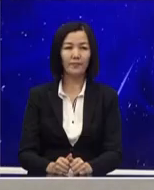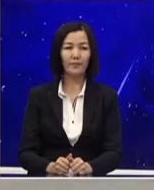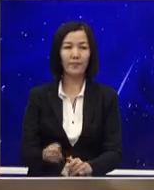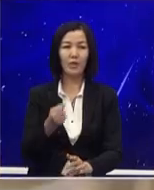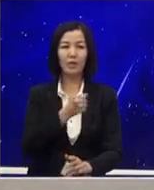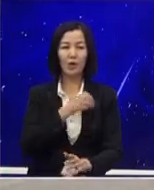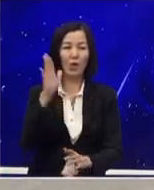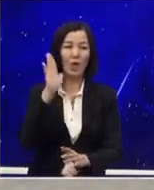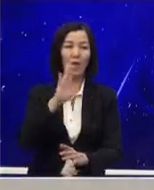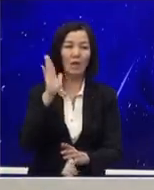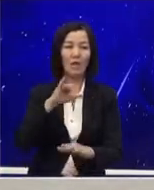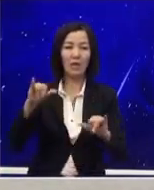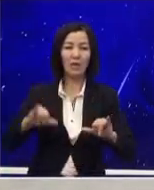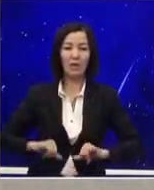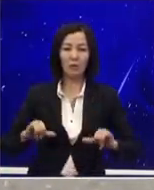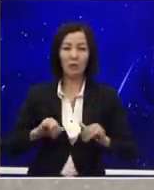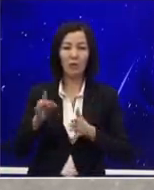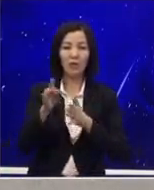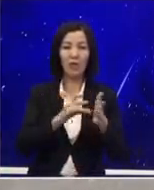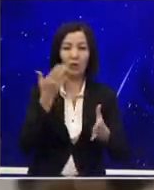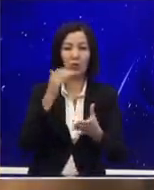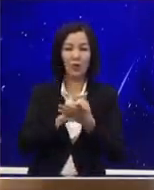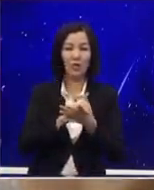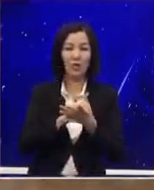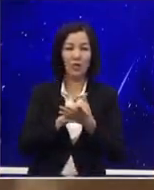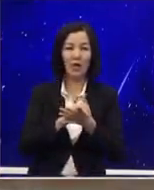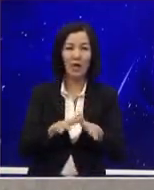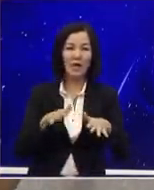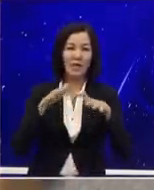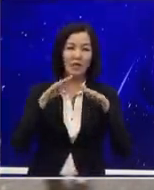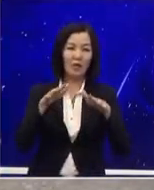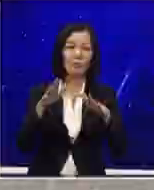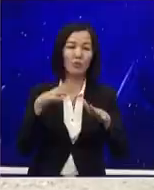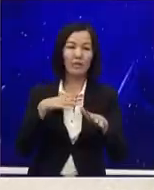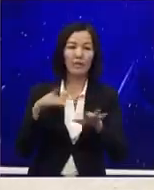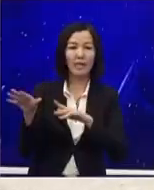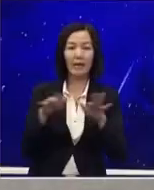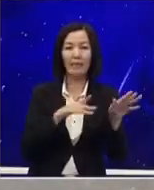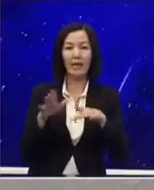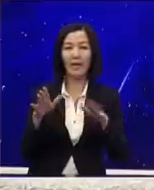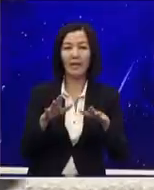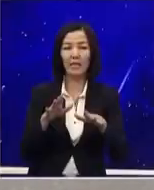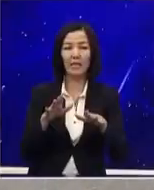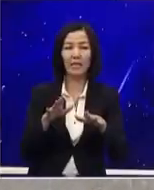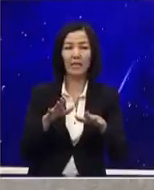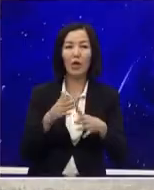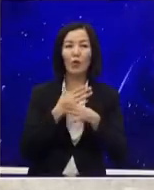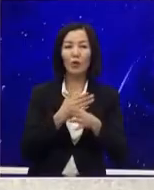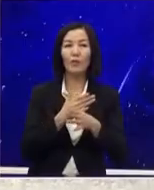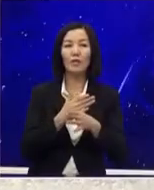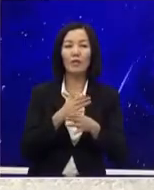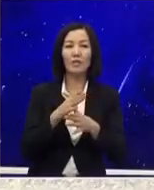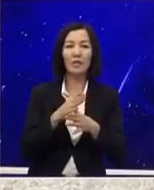Жауынгер иттер тәртіп бұзушыларды жазбай таниды, арпалыса кетеді. Диверсиялық барлау топтарының әрекетіне осылайша жол бермейді. Мұның бәрі кинолог